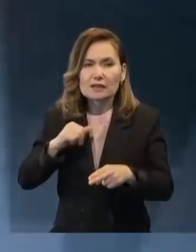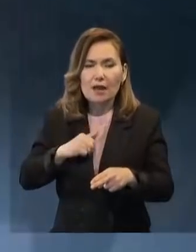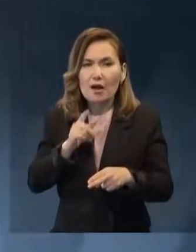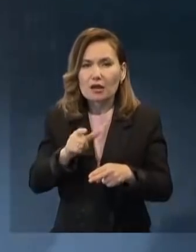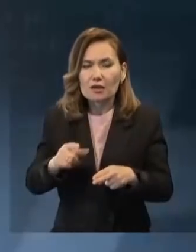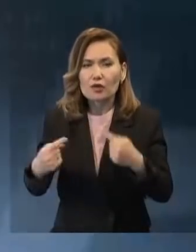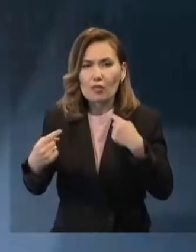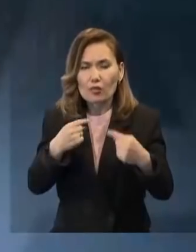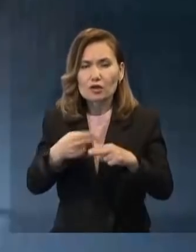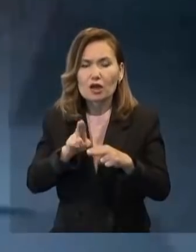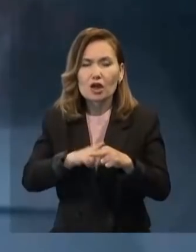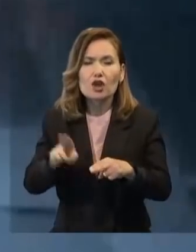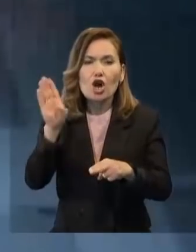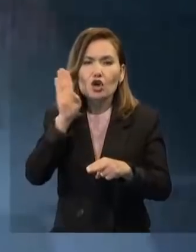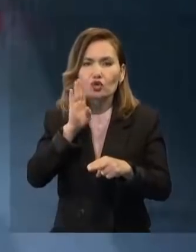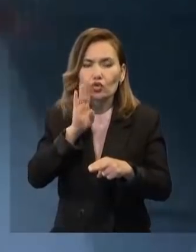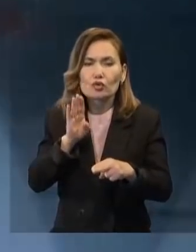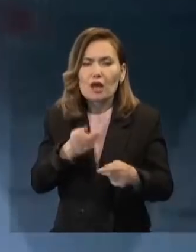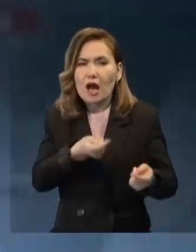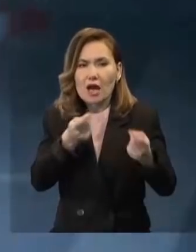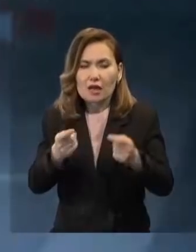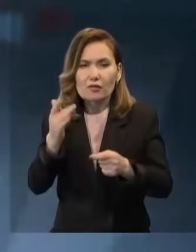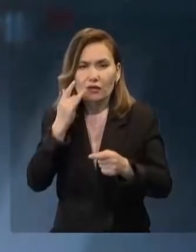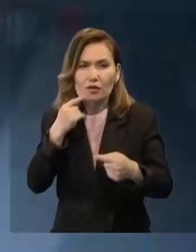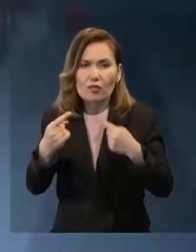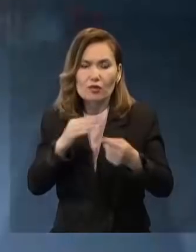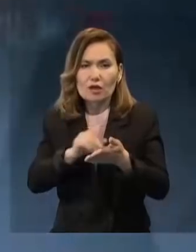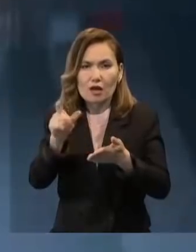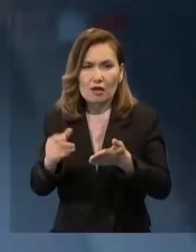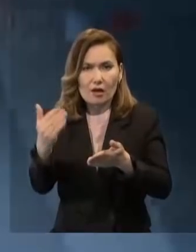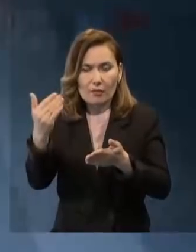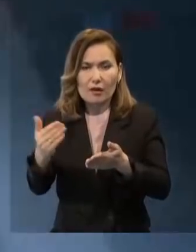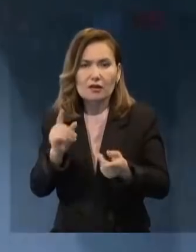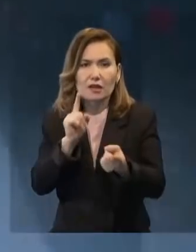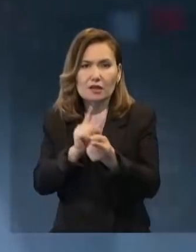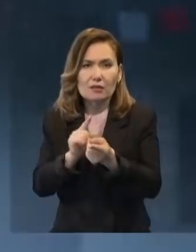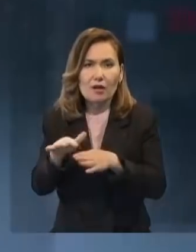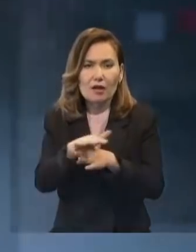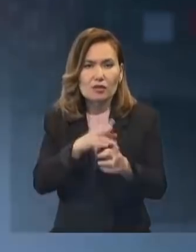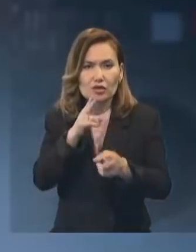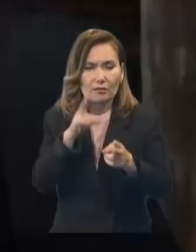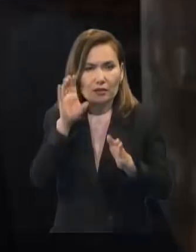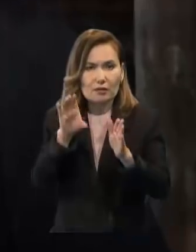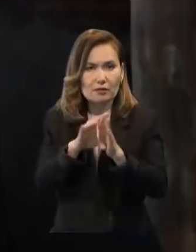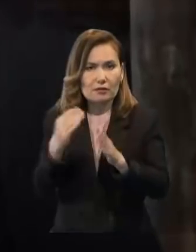бар. Қабырғалары сөгіліп жатқан баспана иелерімен әріптесім Ақмарал Есімханова кездесіп қайтты.